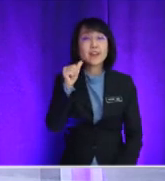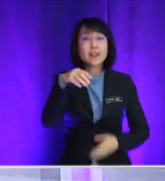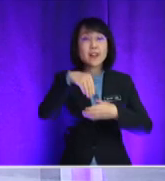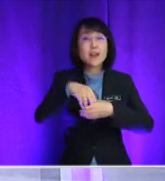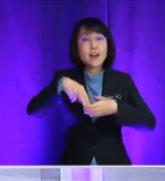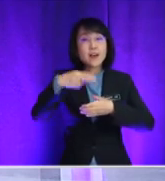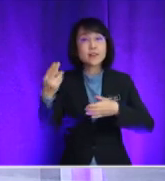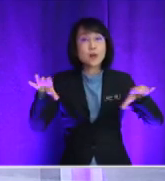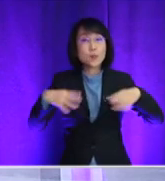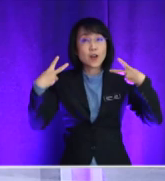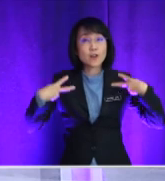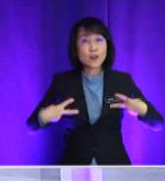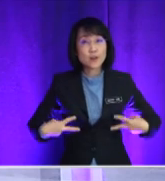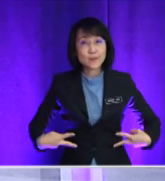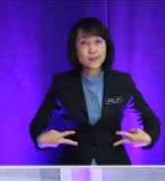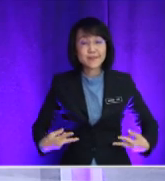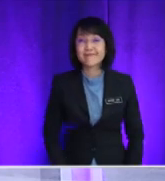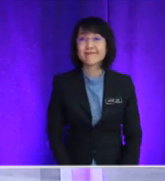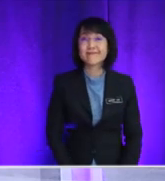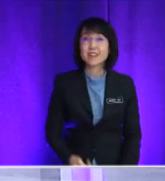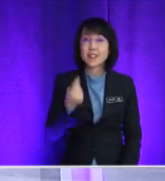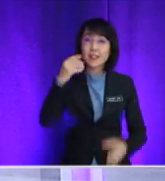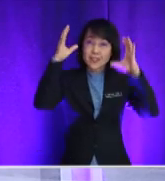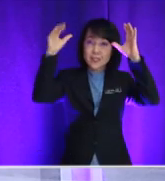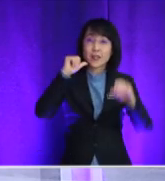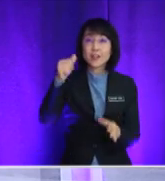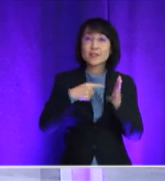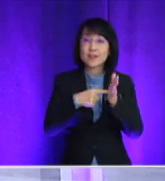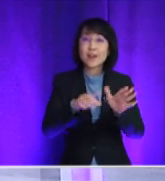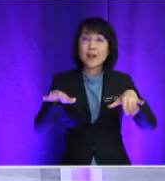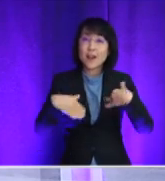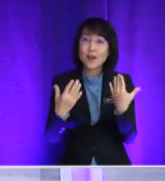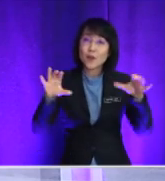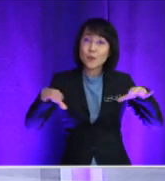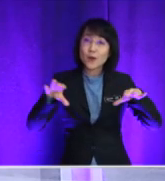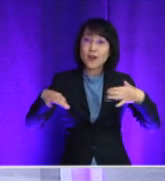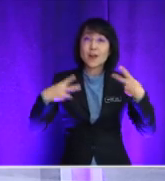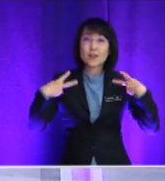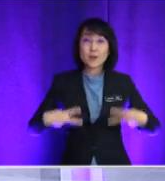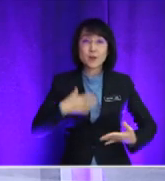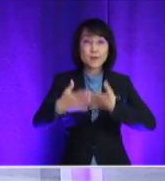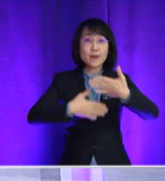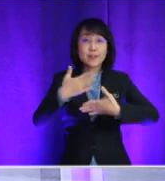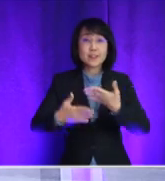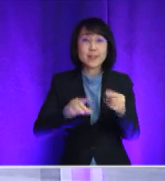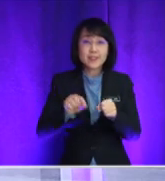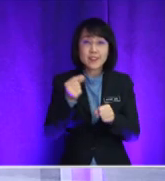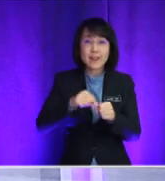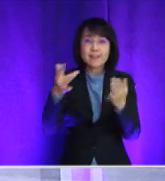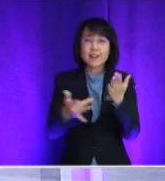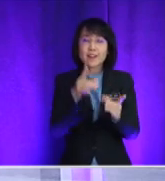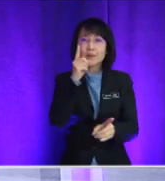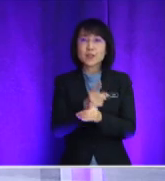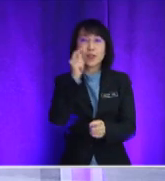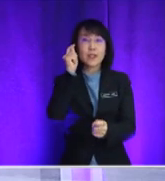penghasilan rompi sekarang nih anak menghasilkan rompi proses menjahitnya Bagaimana teknik yang betul dan